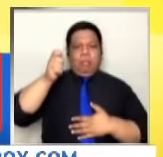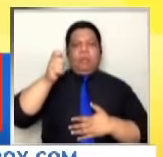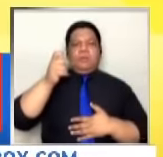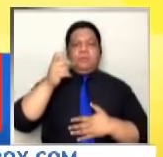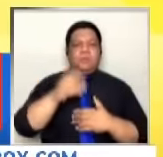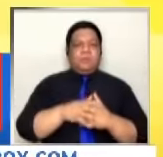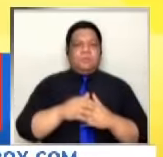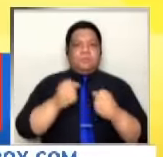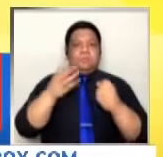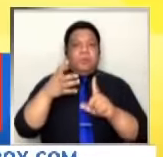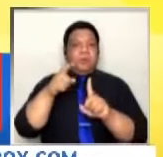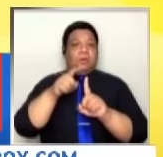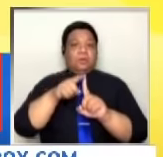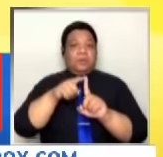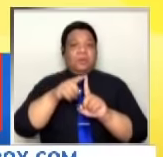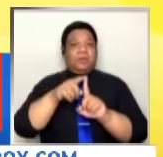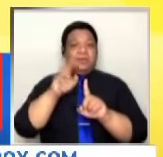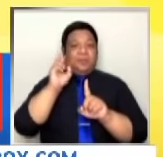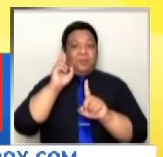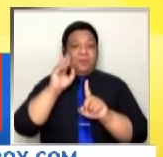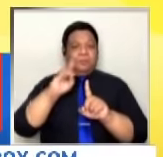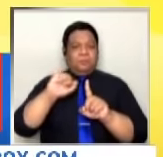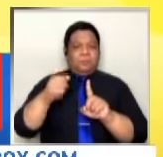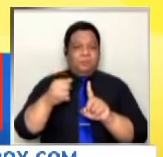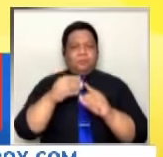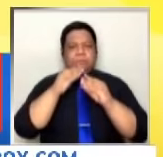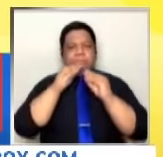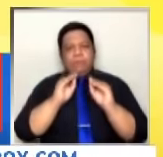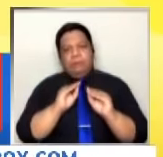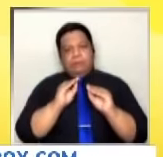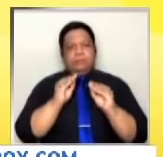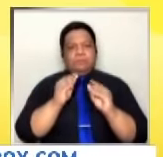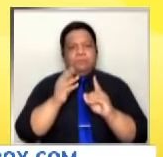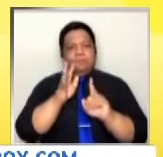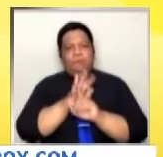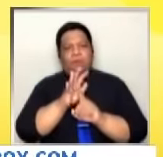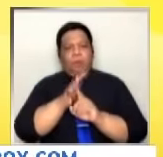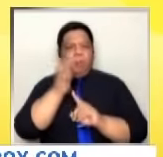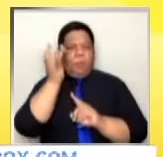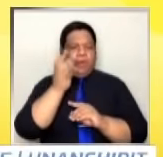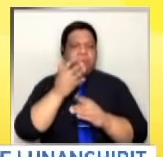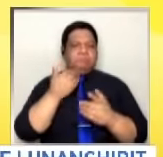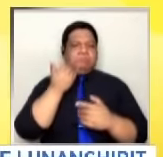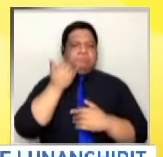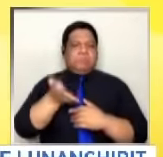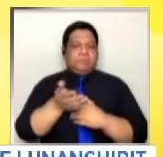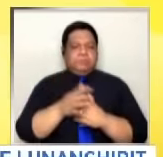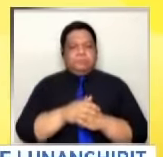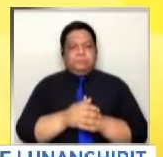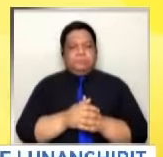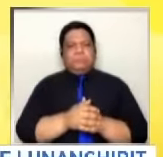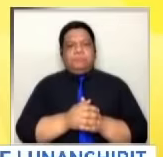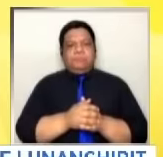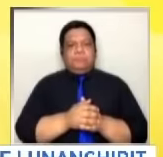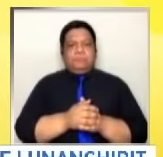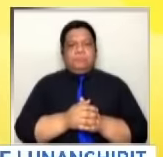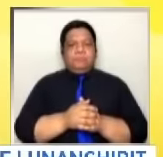ang nalungkot sa pagpanaw ni Toralba. Yan ang unang balita. James Agustin, buong puso para sa Pilipino.